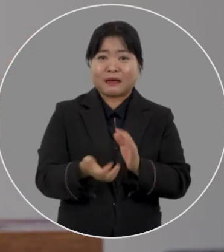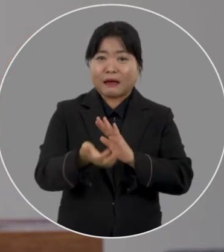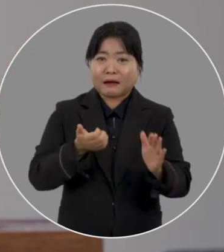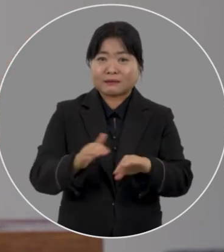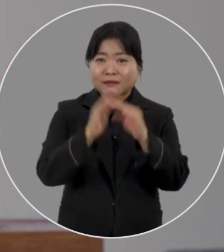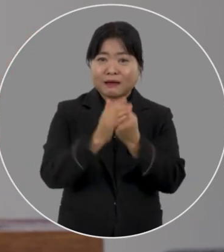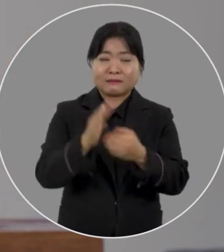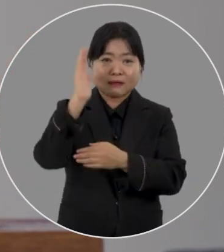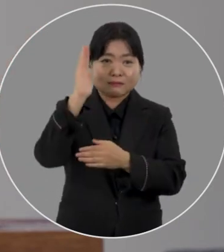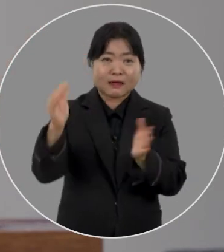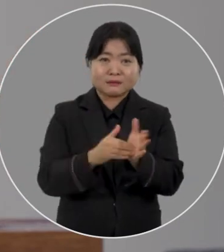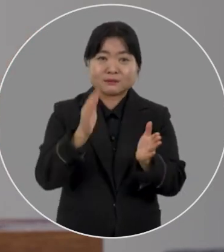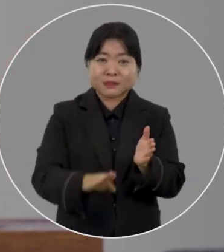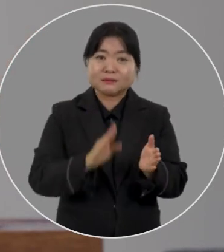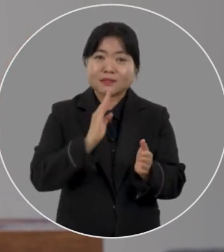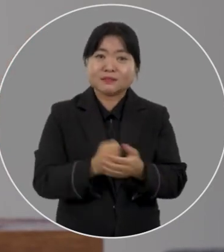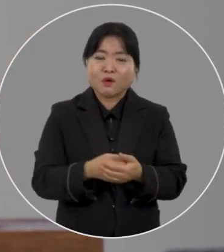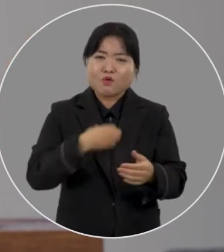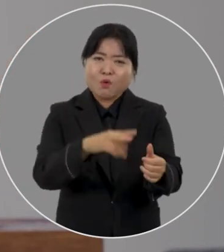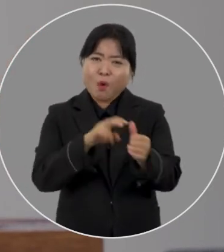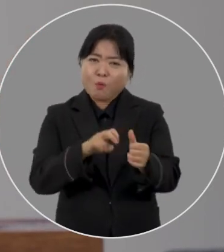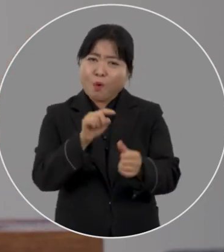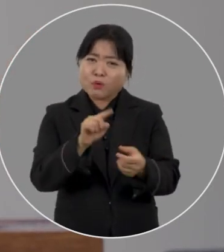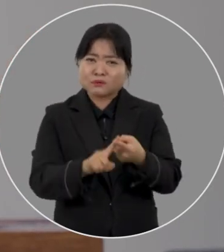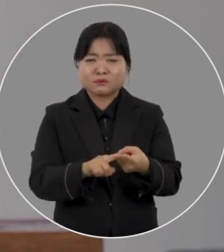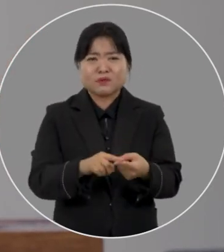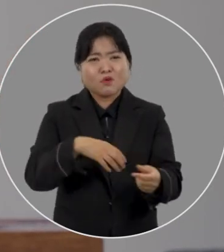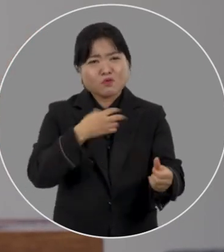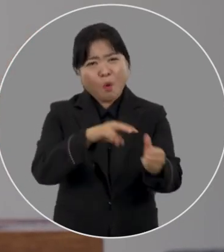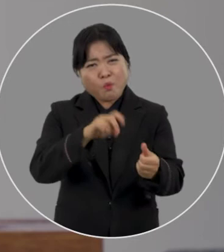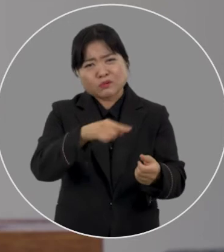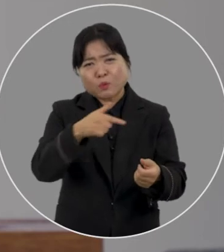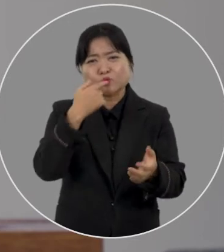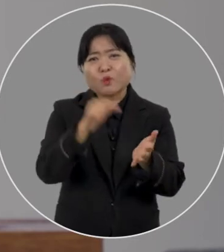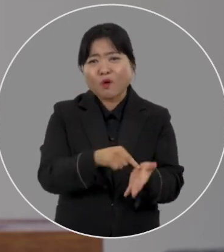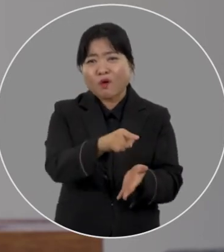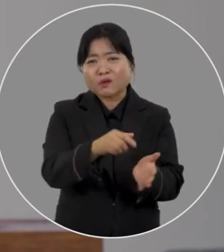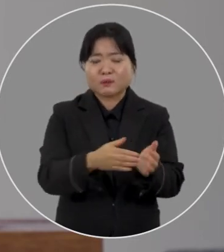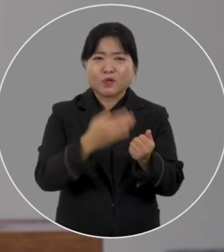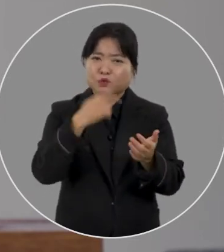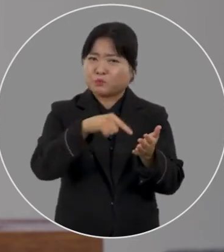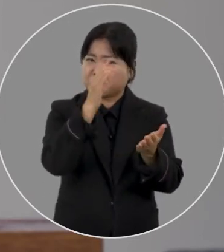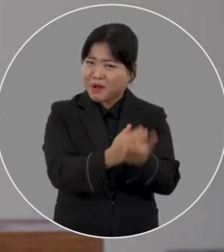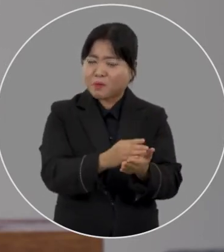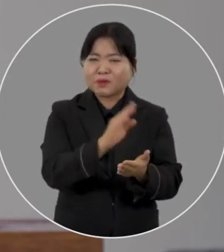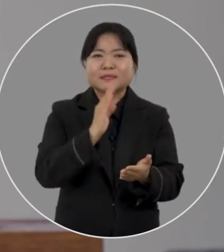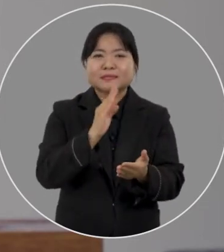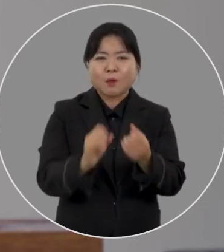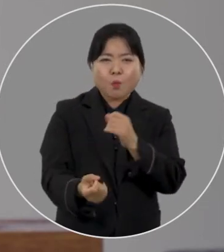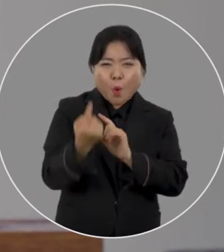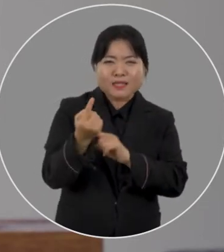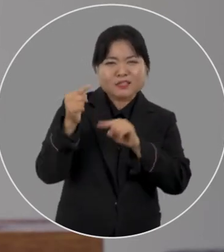다 나눈 얘기지만 사실은 혐오로 가는 건 너무 쉽거든요. 근데 그게 아니라 진짜 원인은 여기서 찾아야